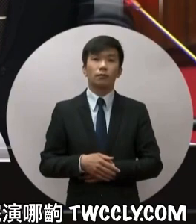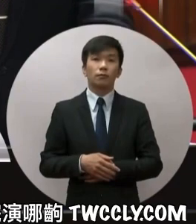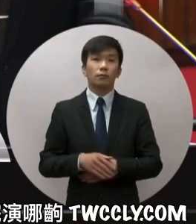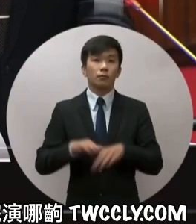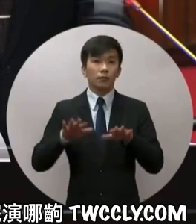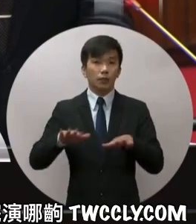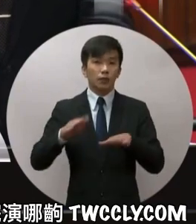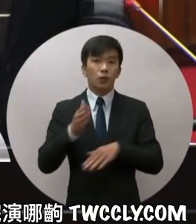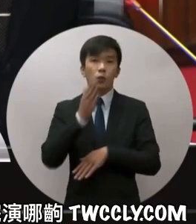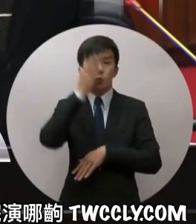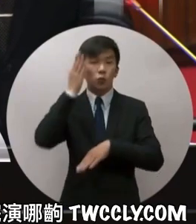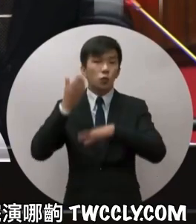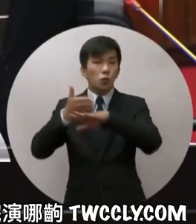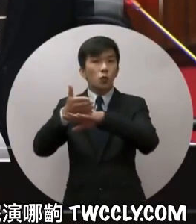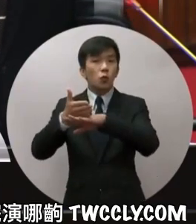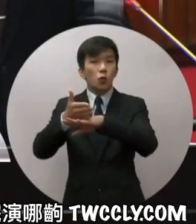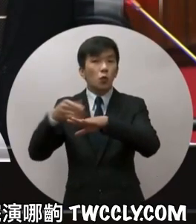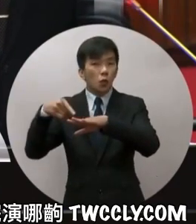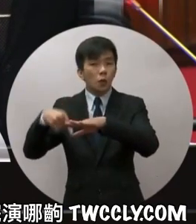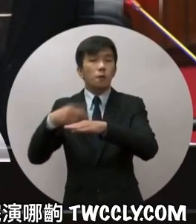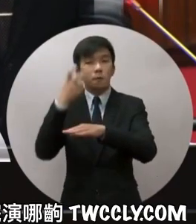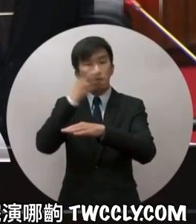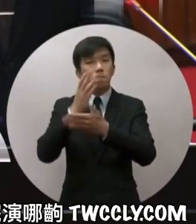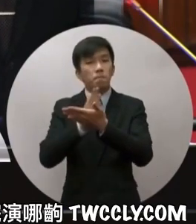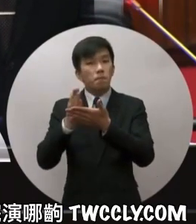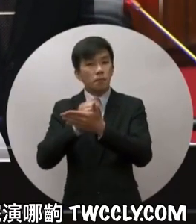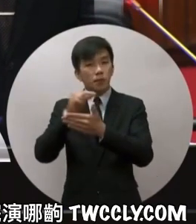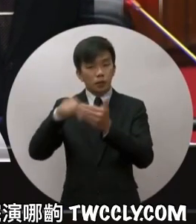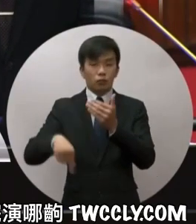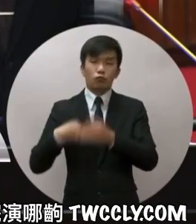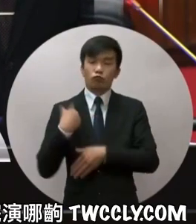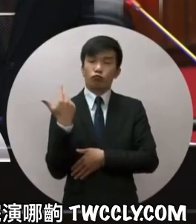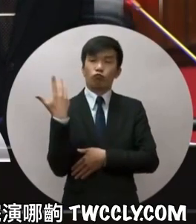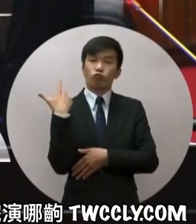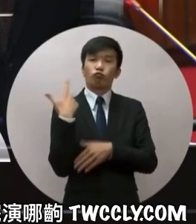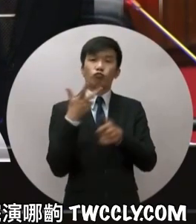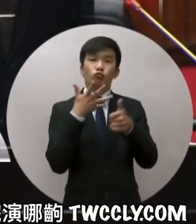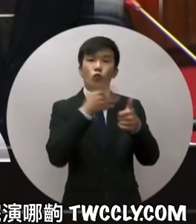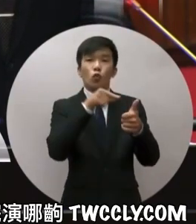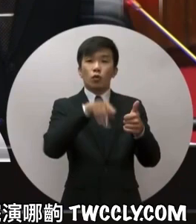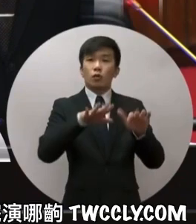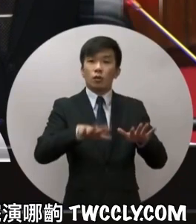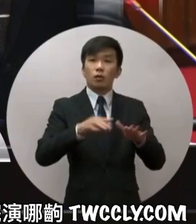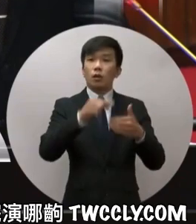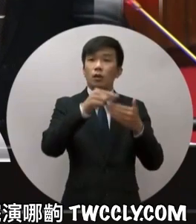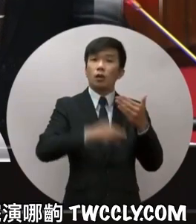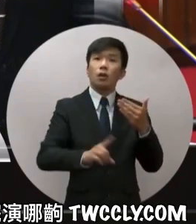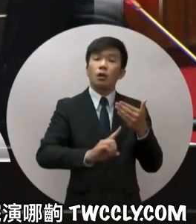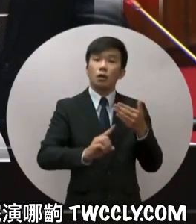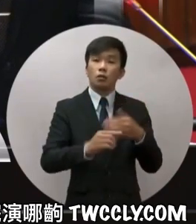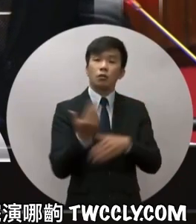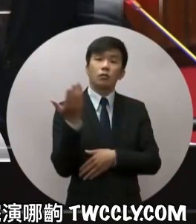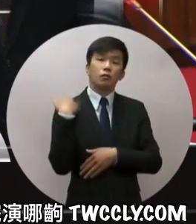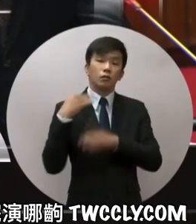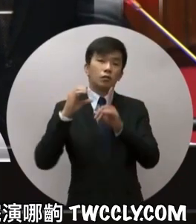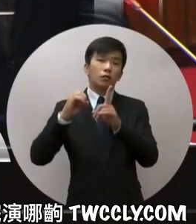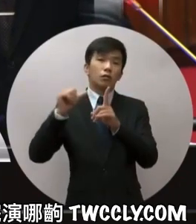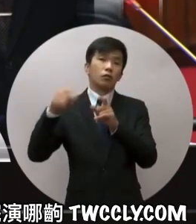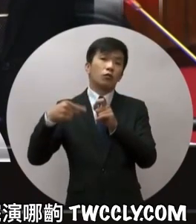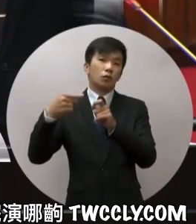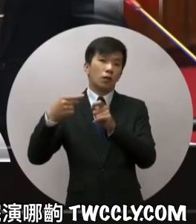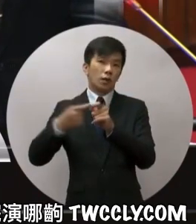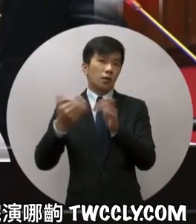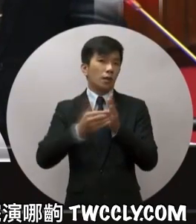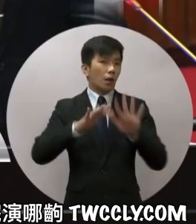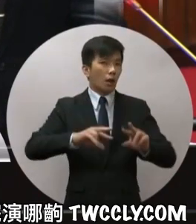現在遊覽車的評鑑制度像我們上個禮拜在交通委員會質詢確實現在目前它相關的制度還是停留在105年當然